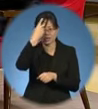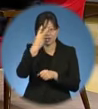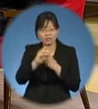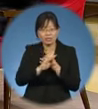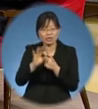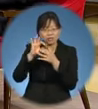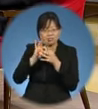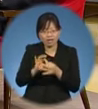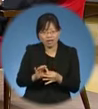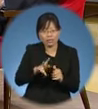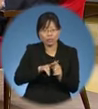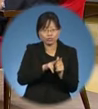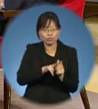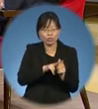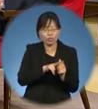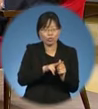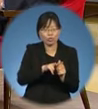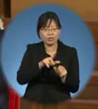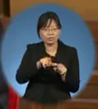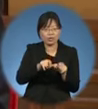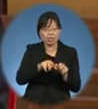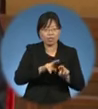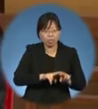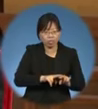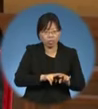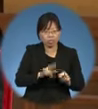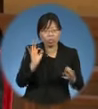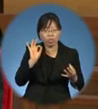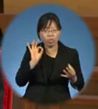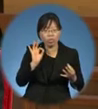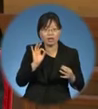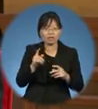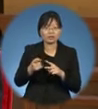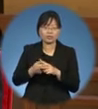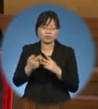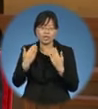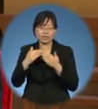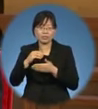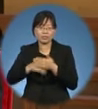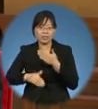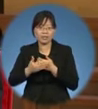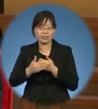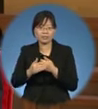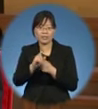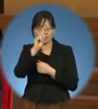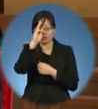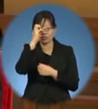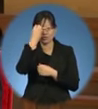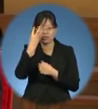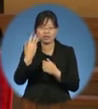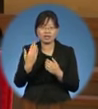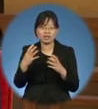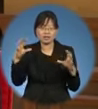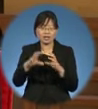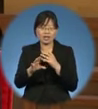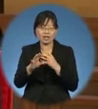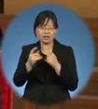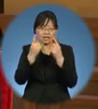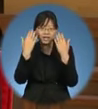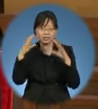그렇거든요. 아주 그러면 특출난 선수 한둘 빼면 그렇죠. 그렇죠. 그러니까 초등학교 제외하더라도 중, 고, 대학교 합하면 10년